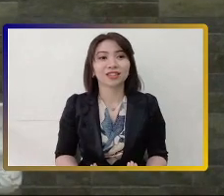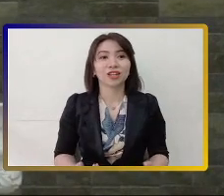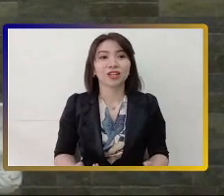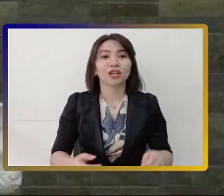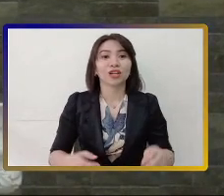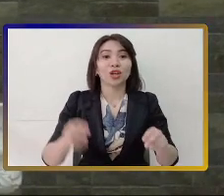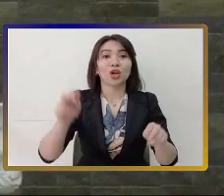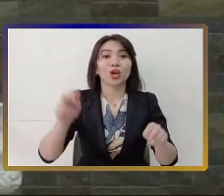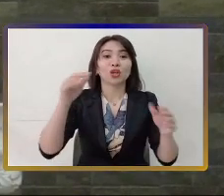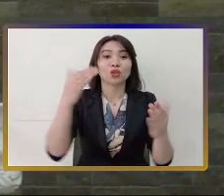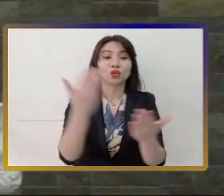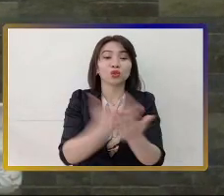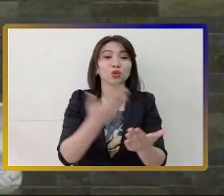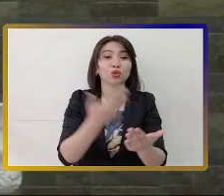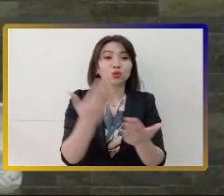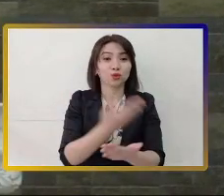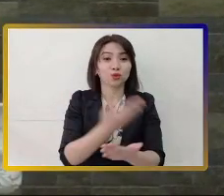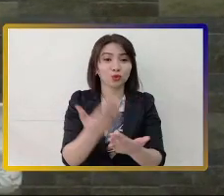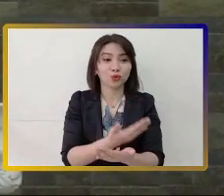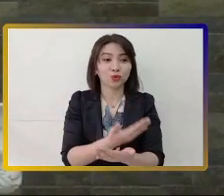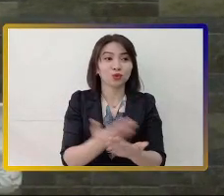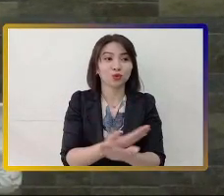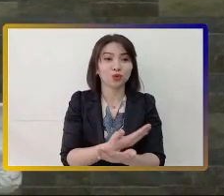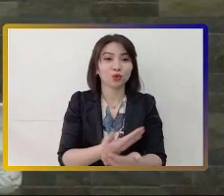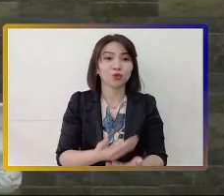And this is now your